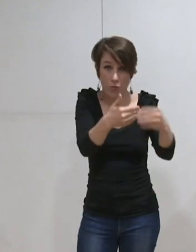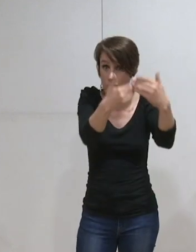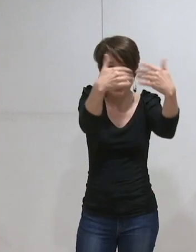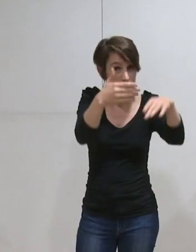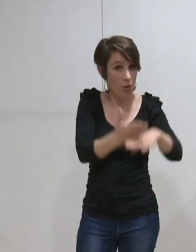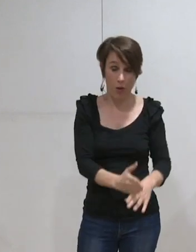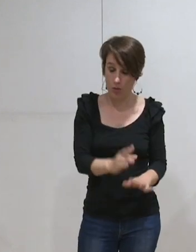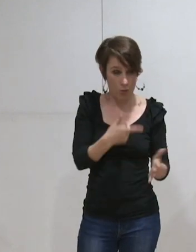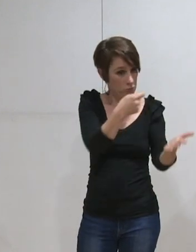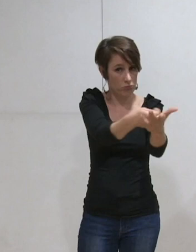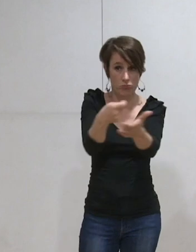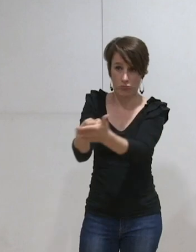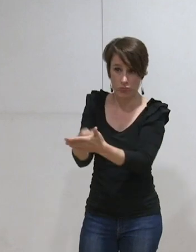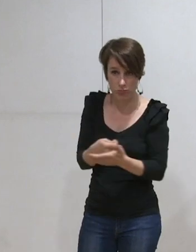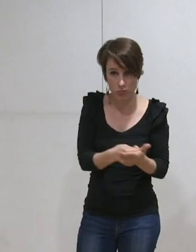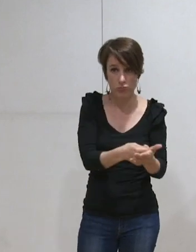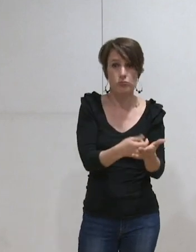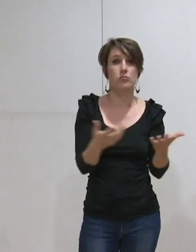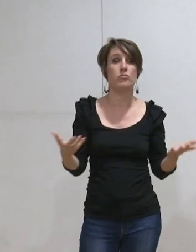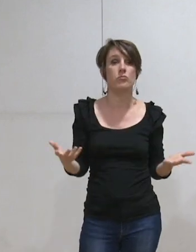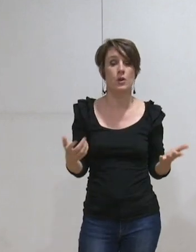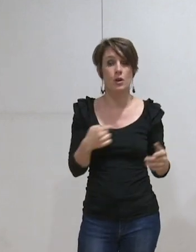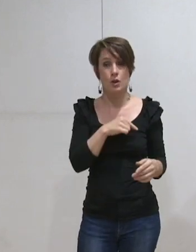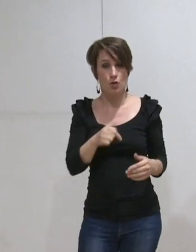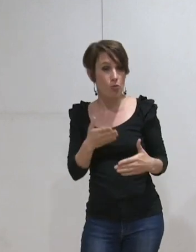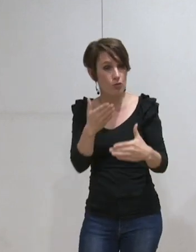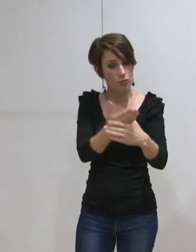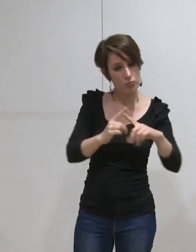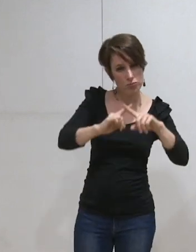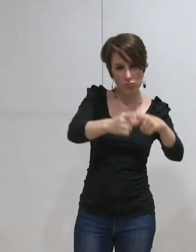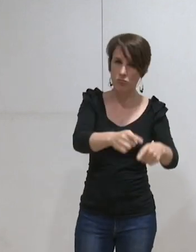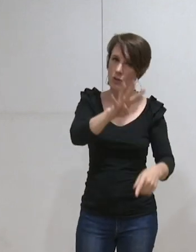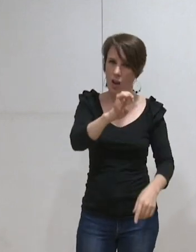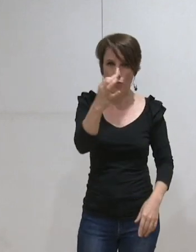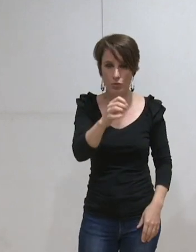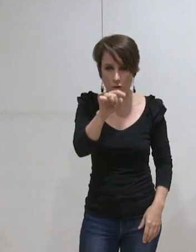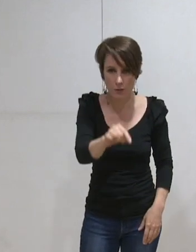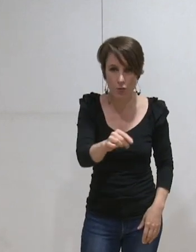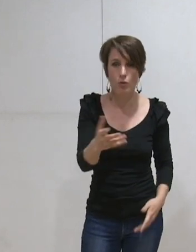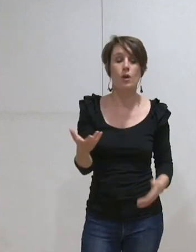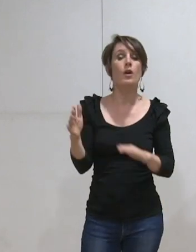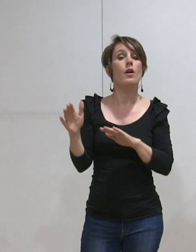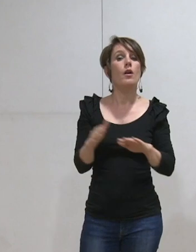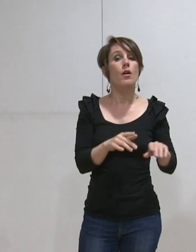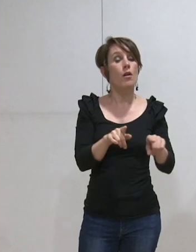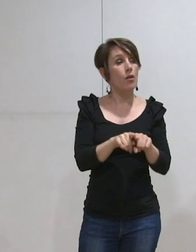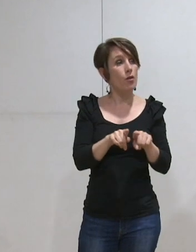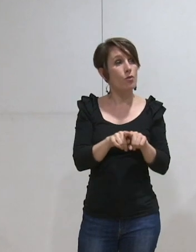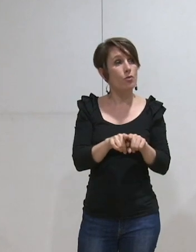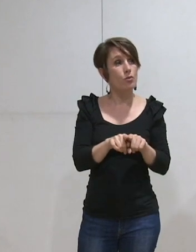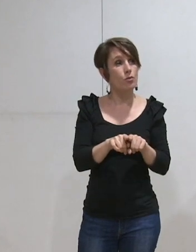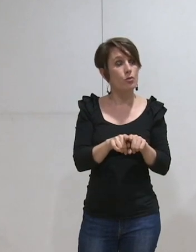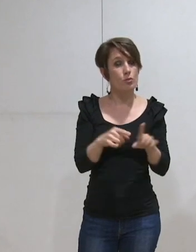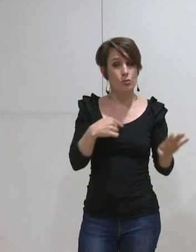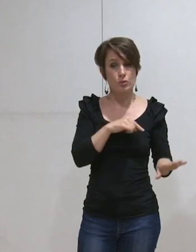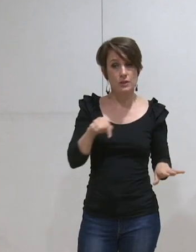pour la construction logement social sur le foncier que nous contrôlons directement ou indirectement la coordination des acteurs je CIS que nous sommes atelés